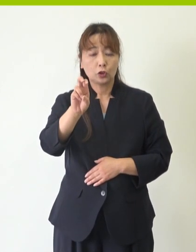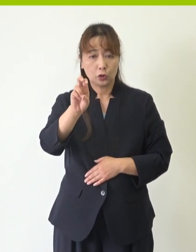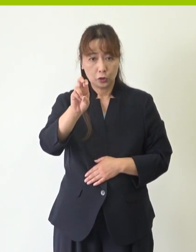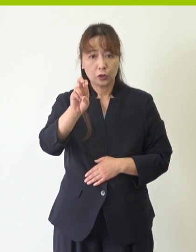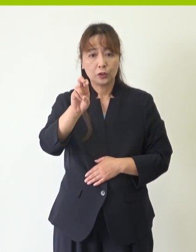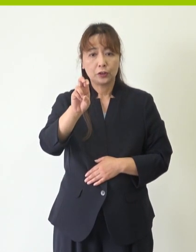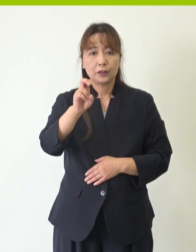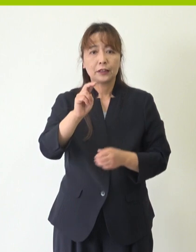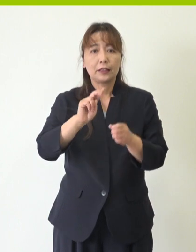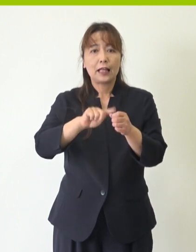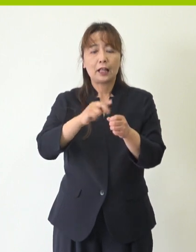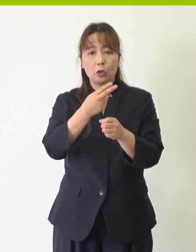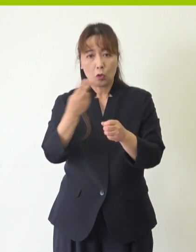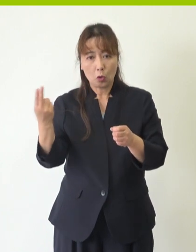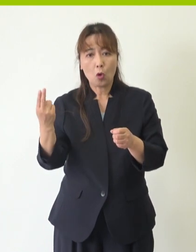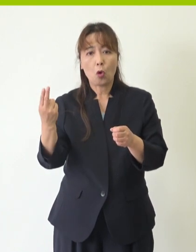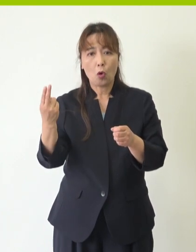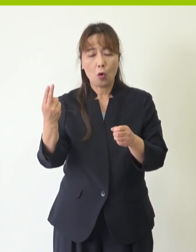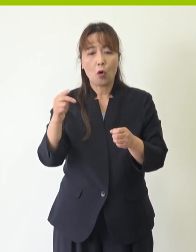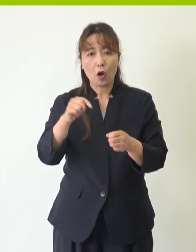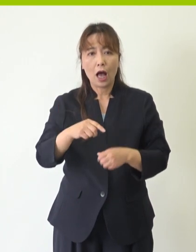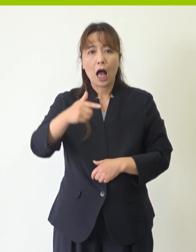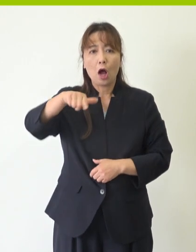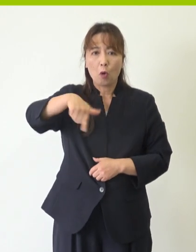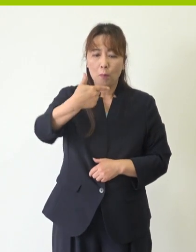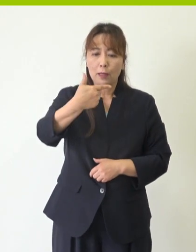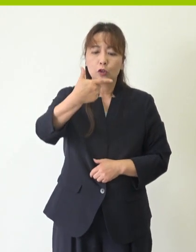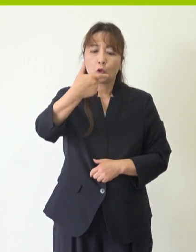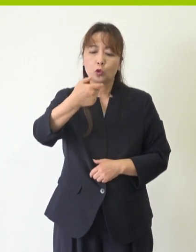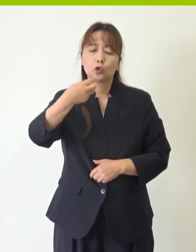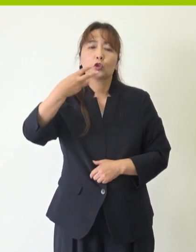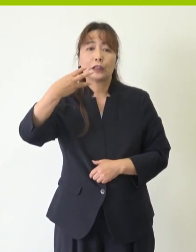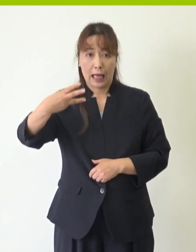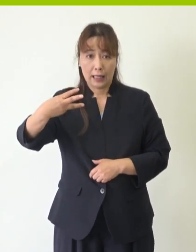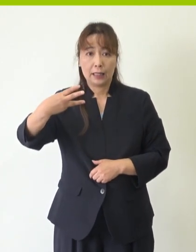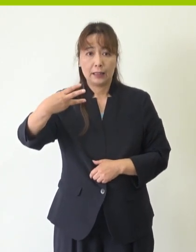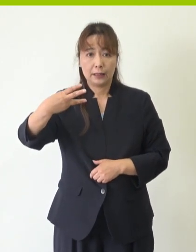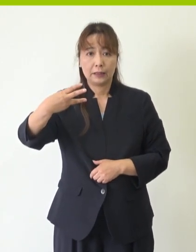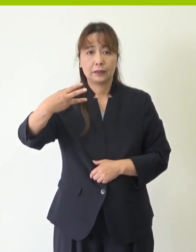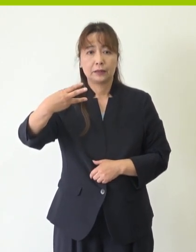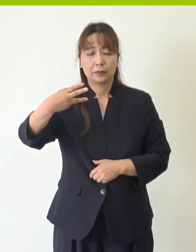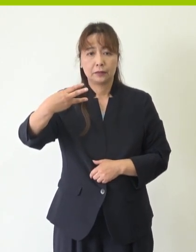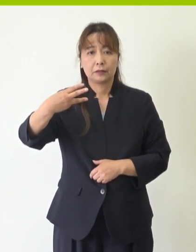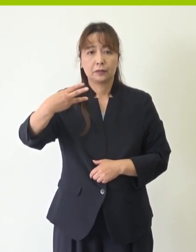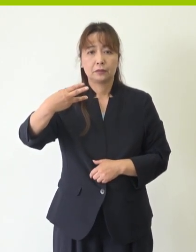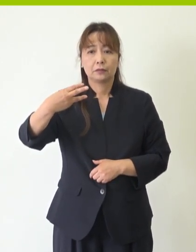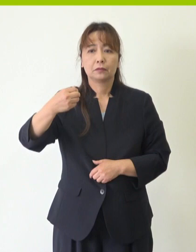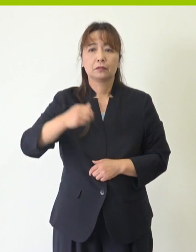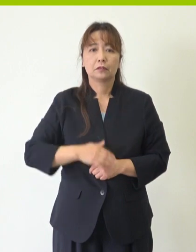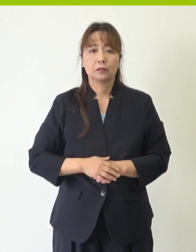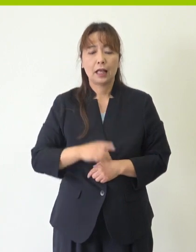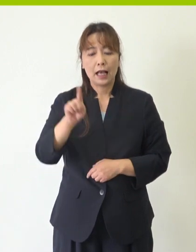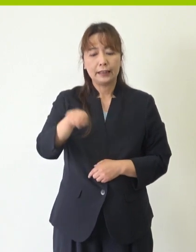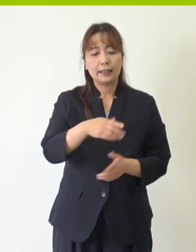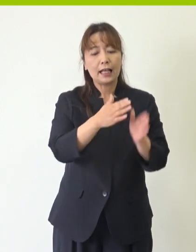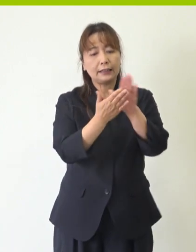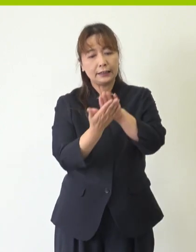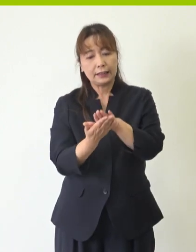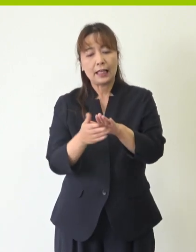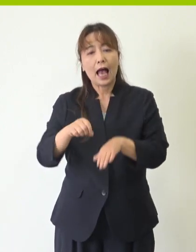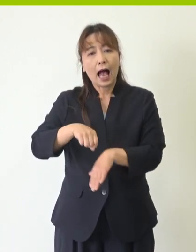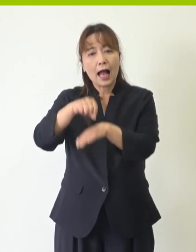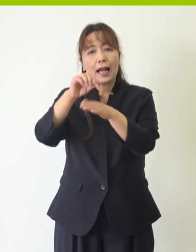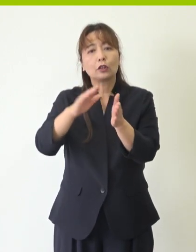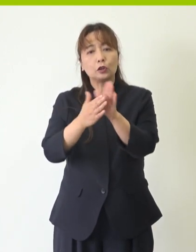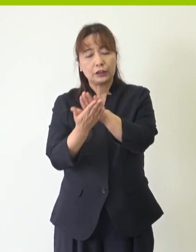数字が書いてありますが平成20年度には663件であったということでありますでこれにつきまして自然死安楽死につき